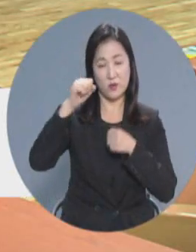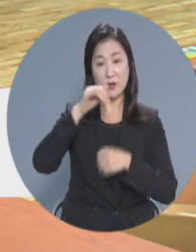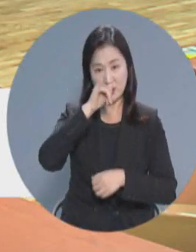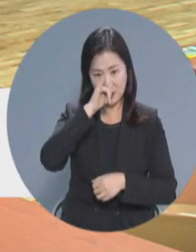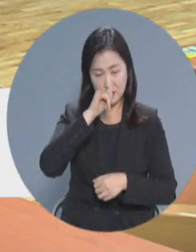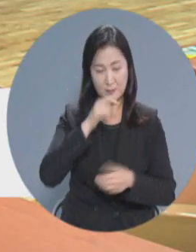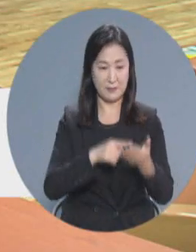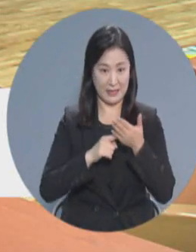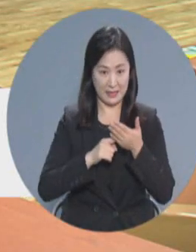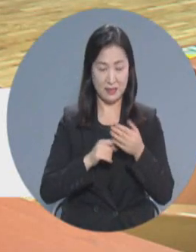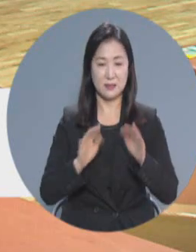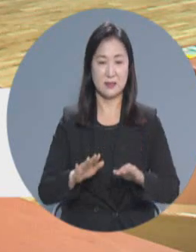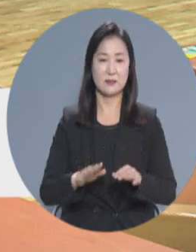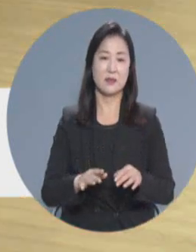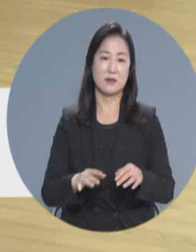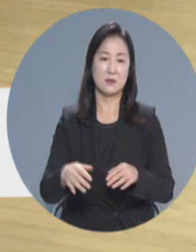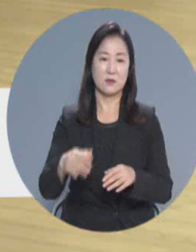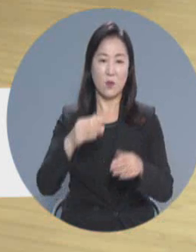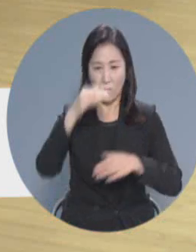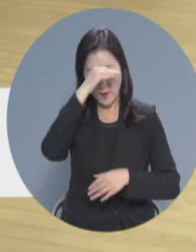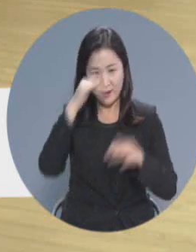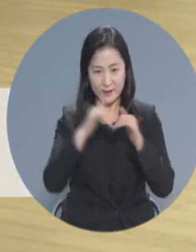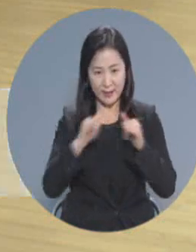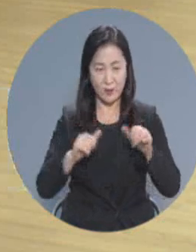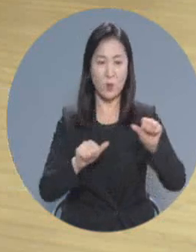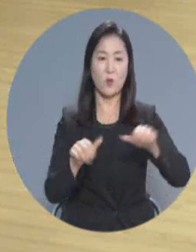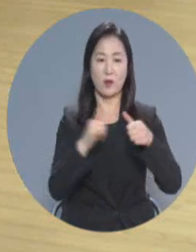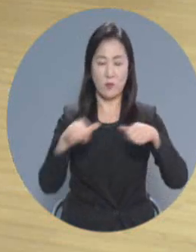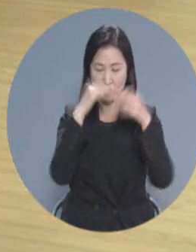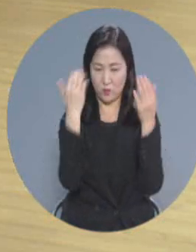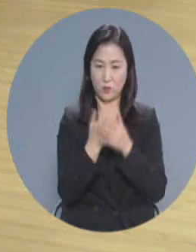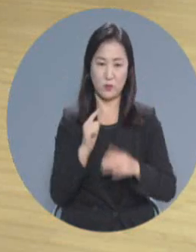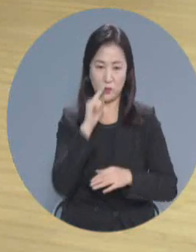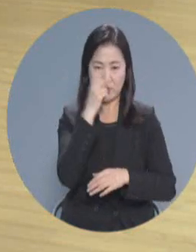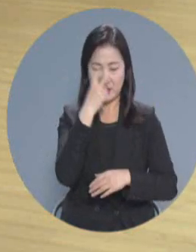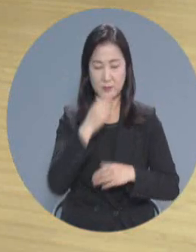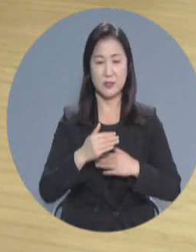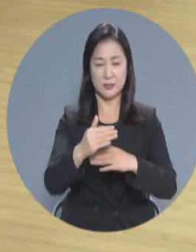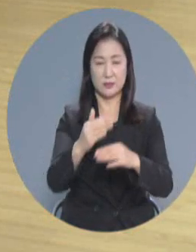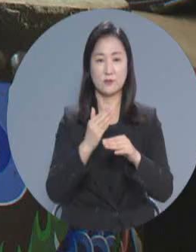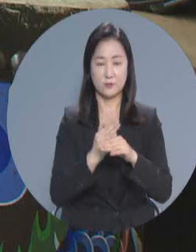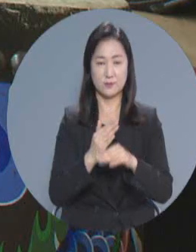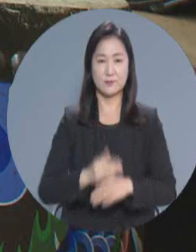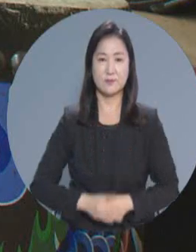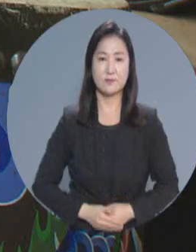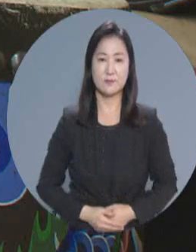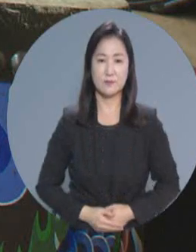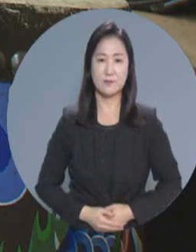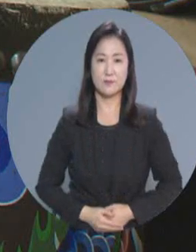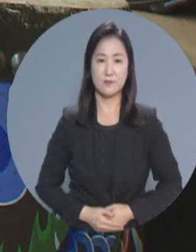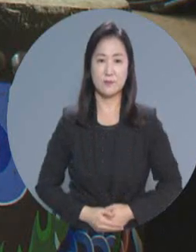파악되면서 방역당국은 관객 등 500여 명에 대한 코로나19 진단검사를 진행하고 있습니다.